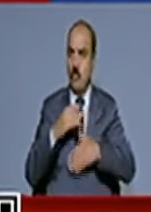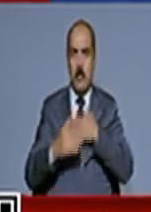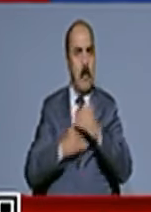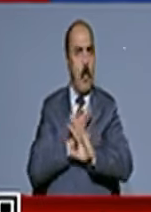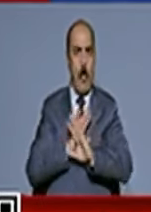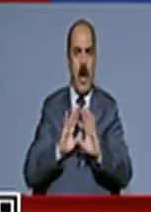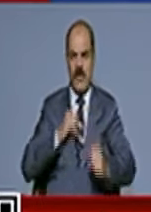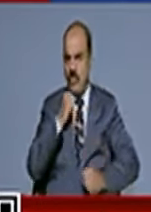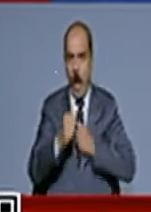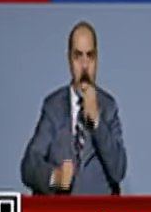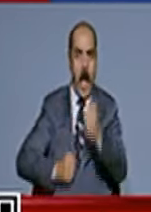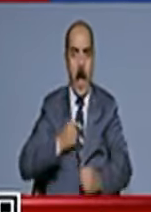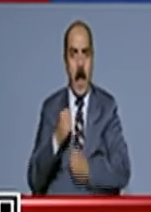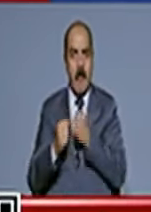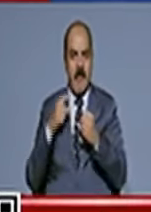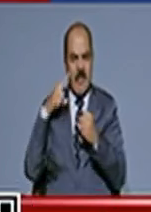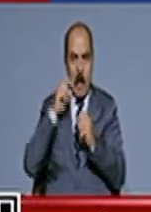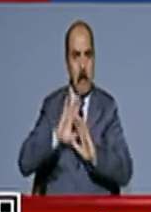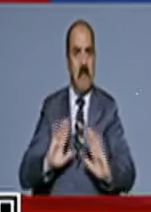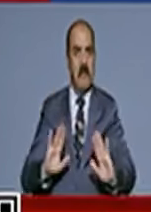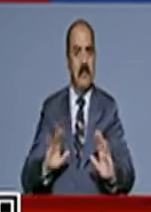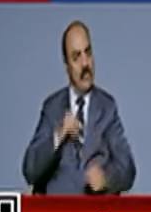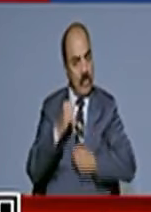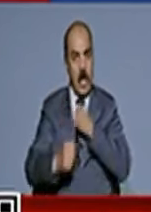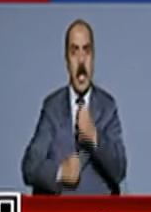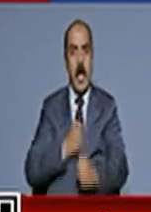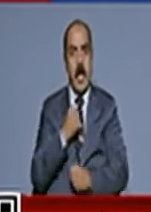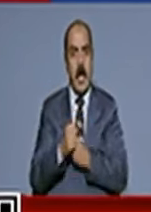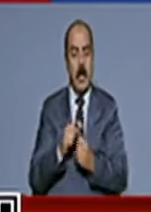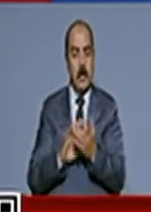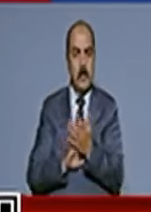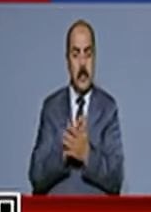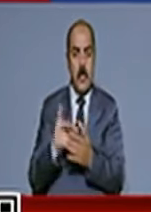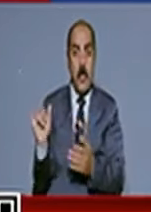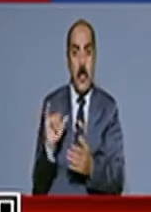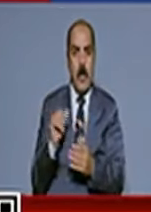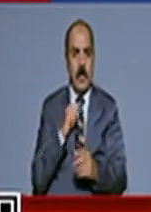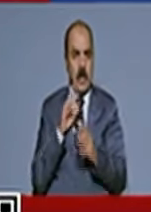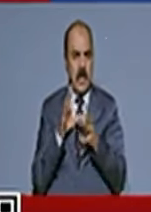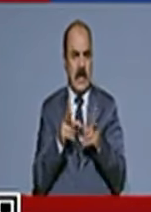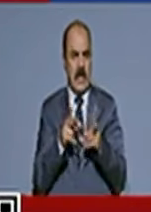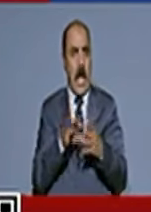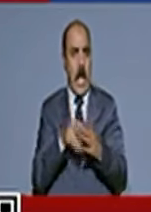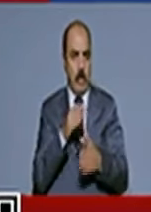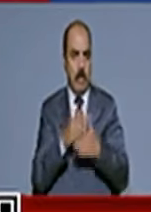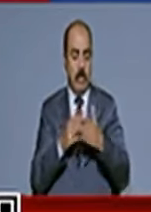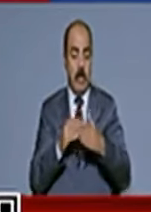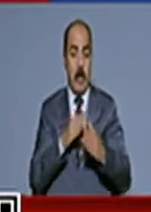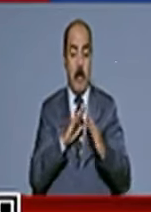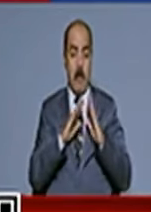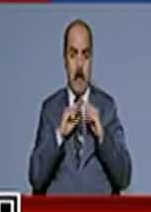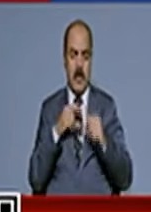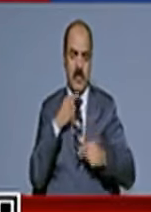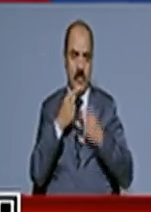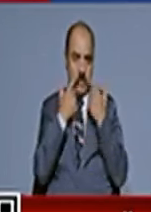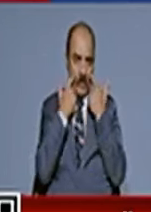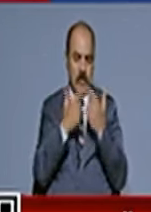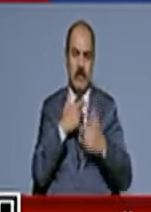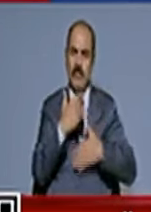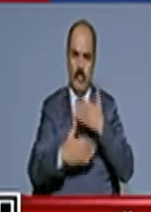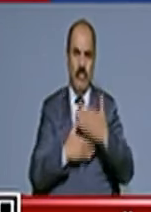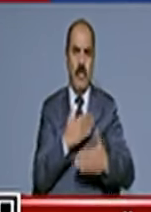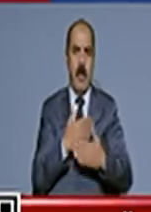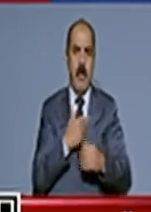متجاوزا كل المصاعب، ليعكس الأهمية البالغة التي توليها الدولة المصرية لقطاع